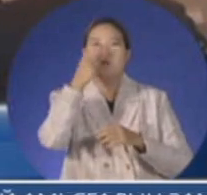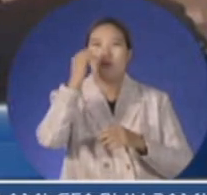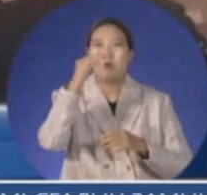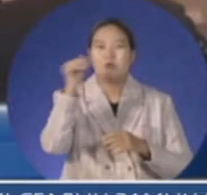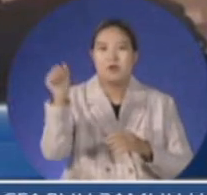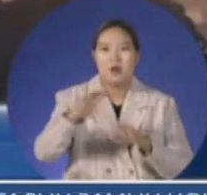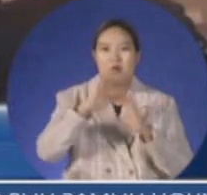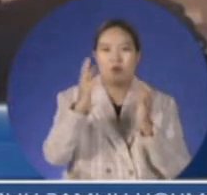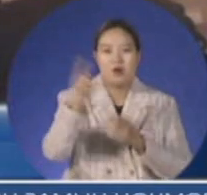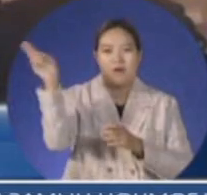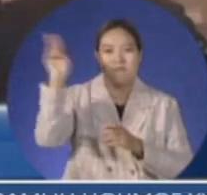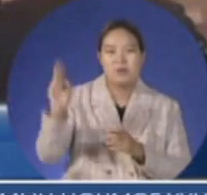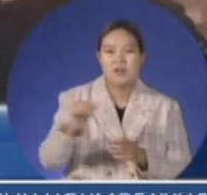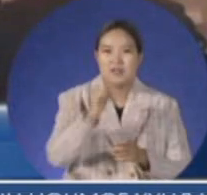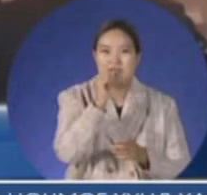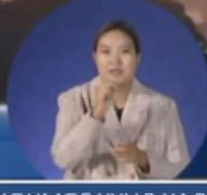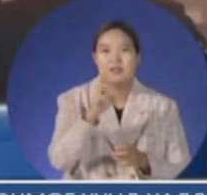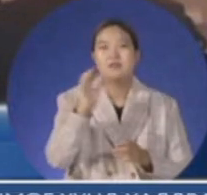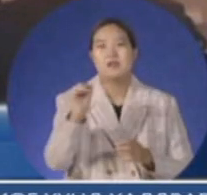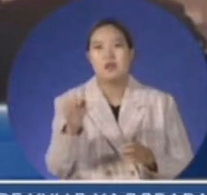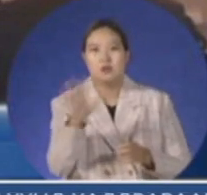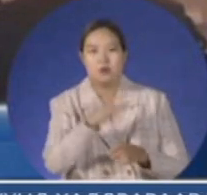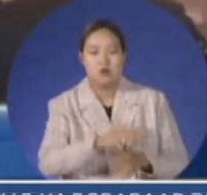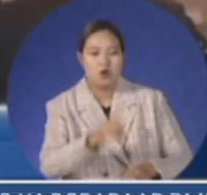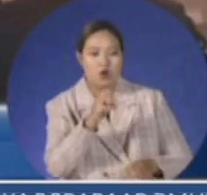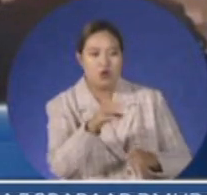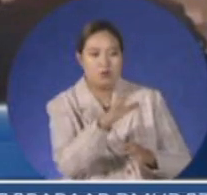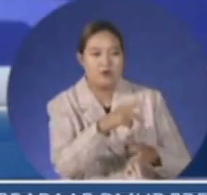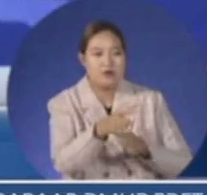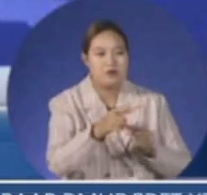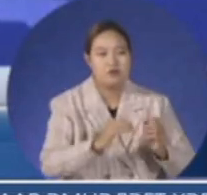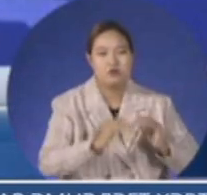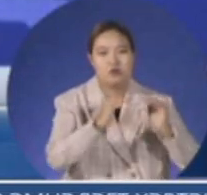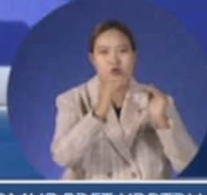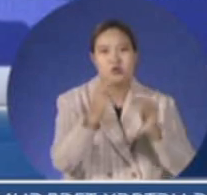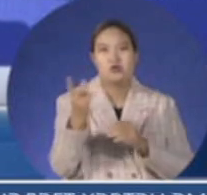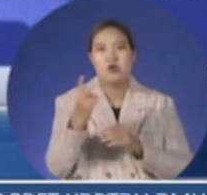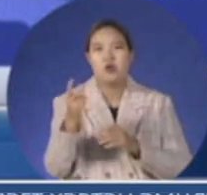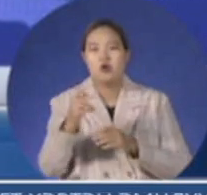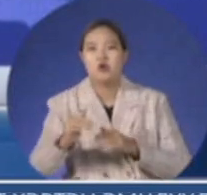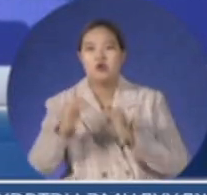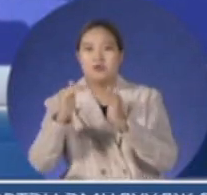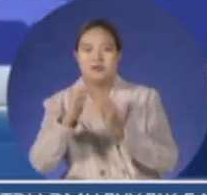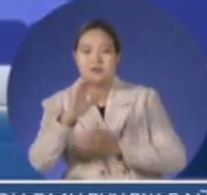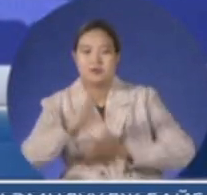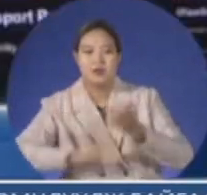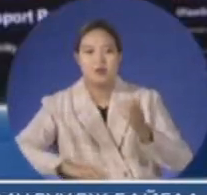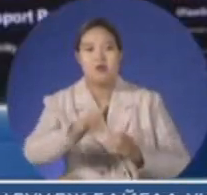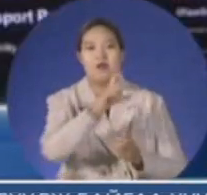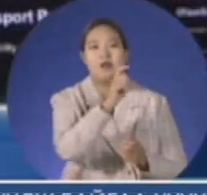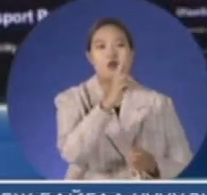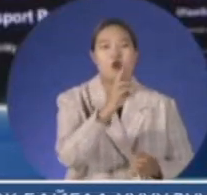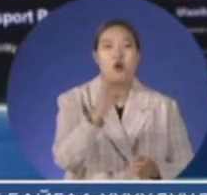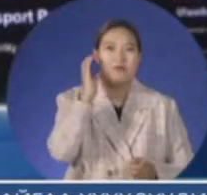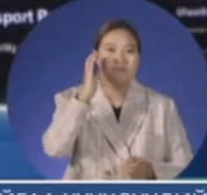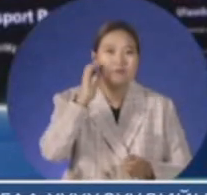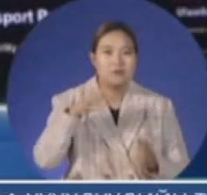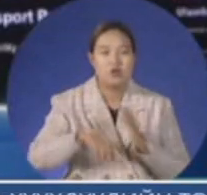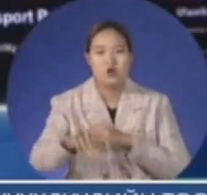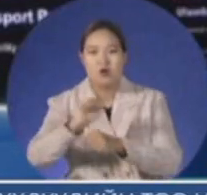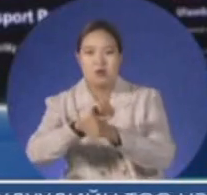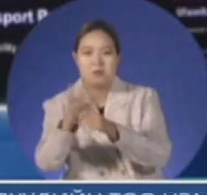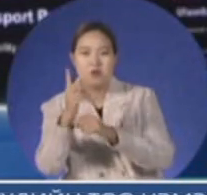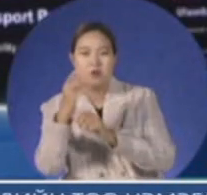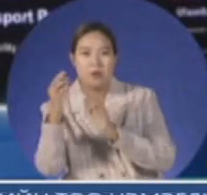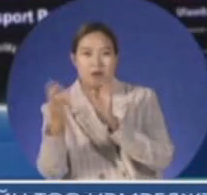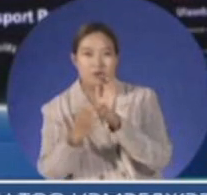эрчим хүчний хэмнэлт, хотуудын эдийн засгийн хөгжил, хөрөнгө оруулалт, ногоон хөгжлийн санхүүжилтийн механизм, эко тээвэр, ногоон дэд бүтц, COVID-19 цар тахлын